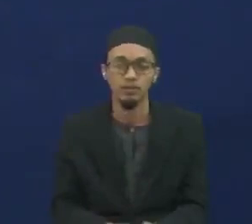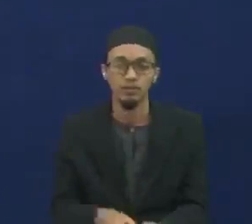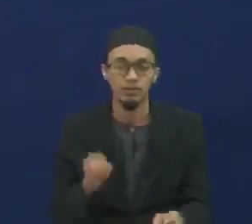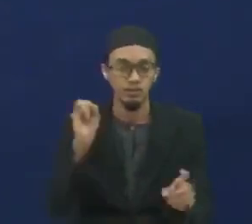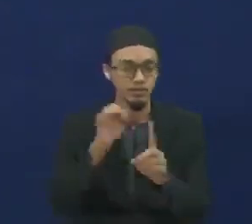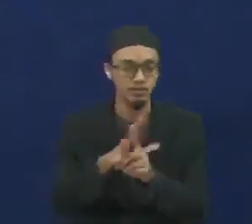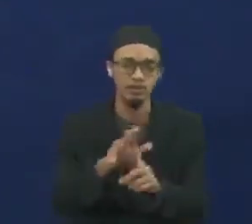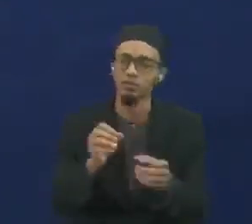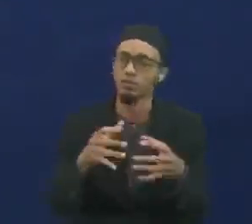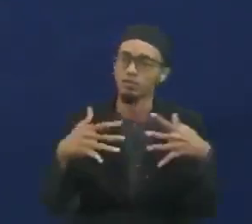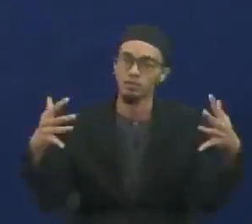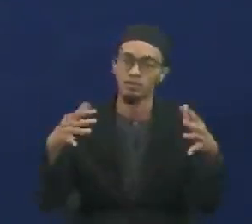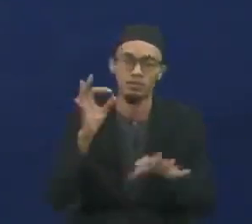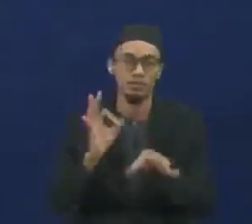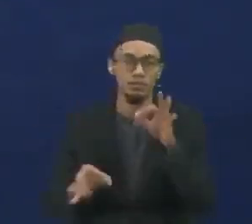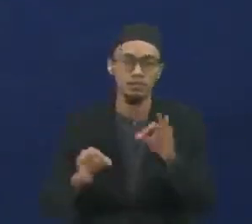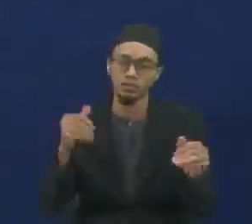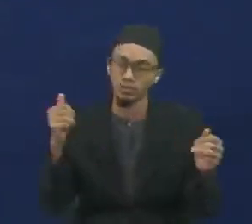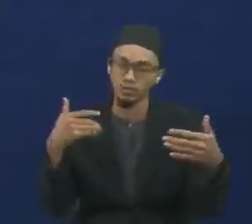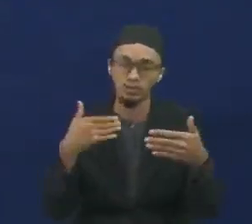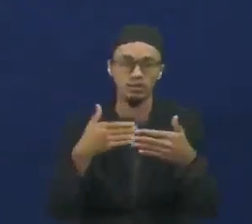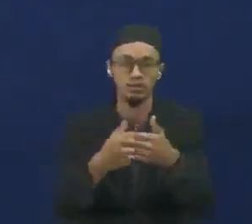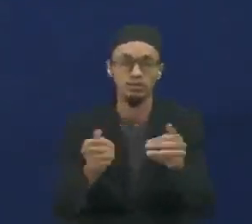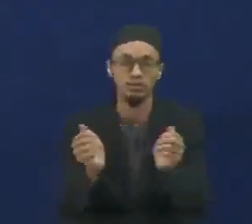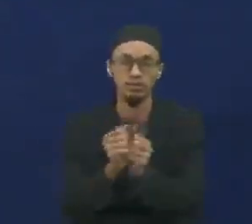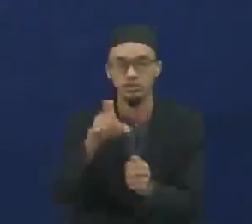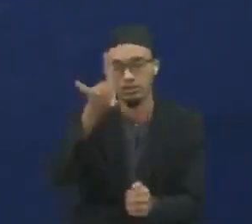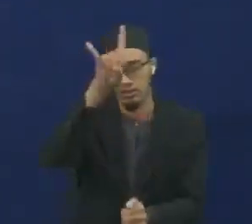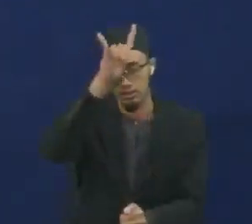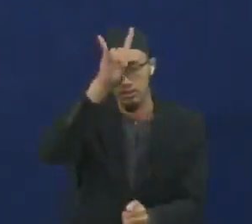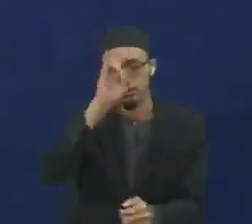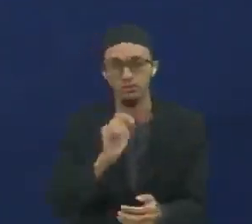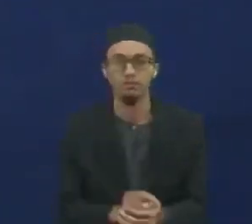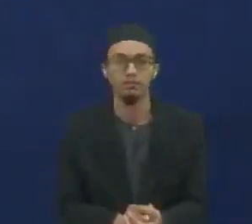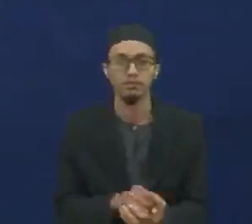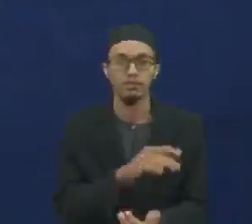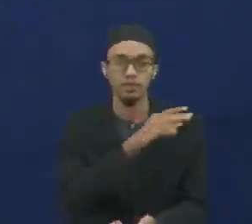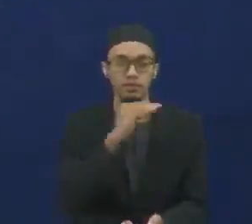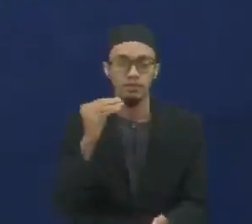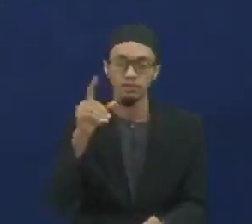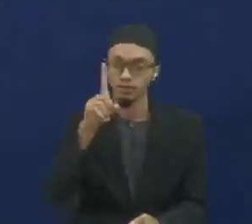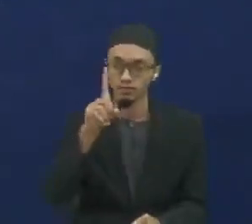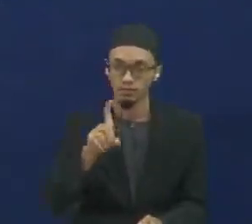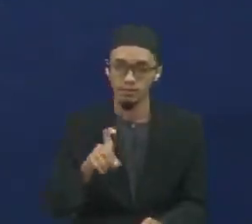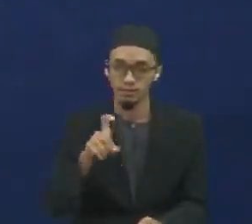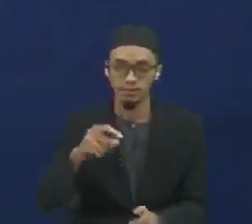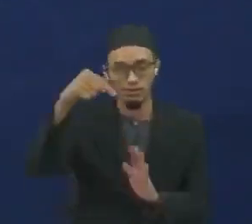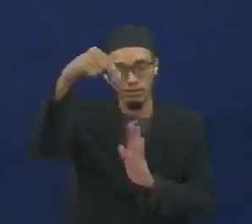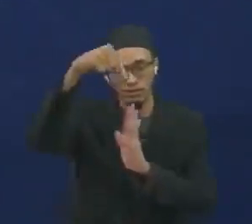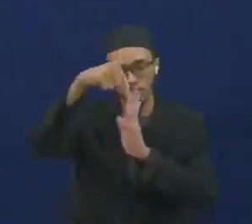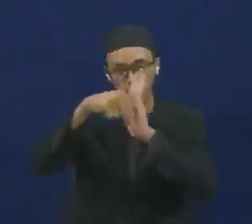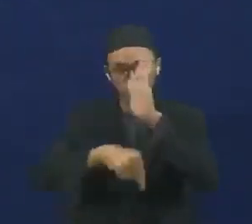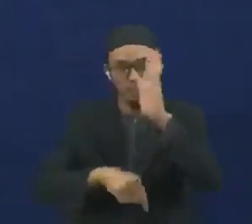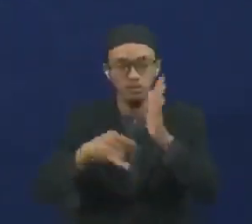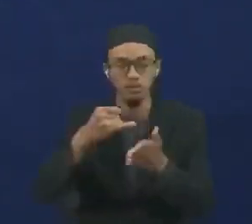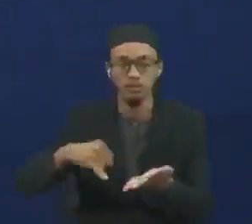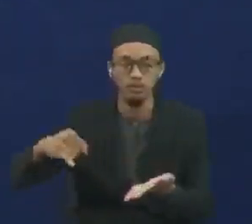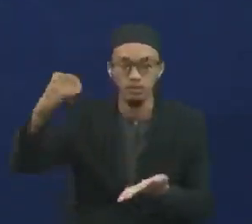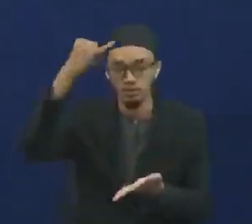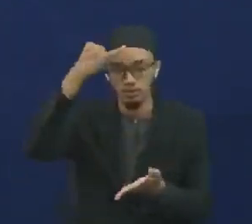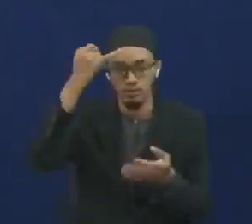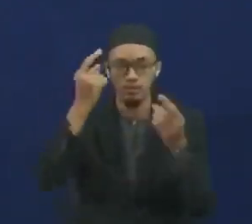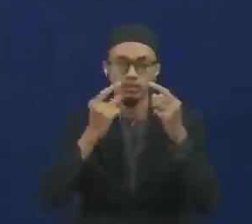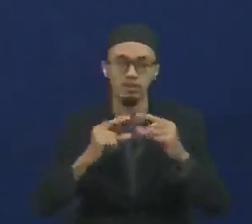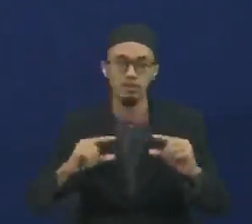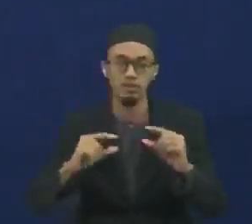kemudian kita dalami ilmu hadis. Nah, ini penting Ustaz. Orang yang belajar hadis